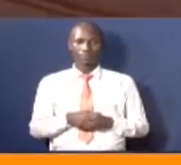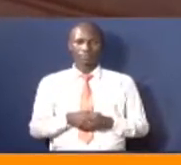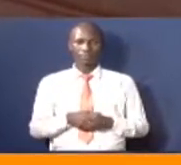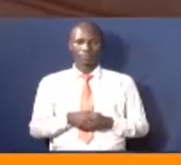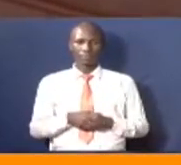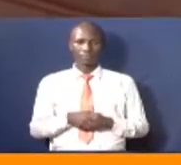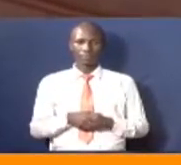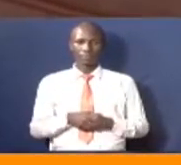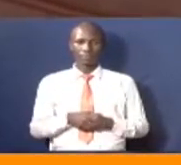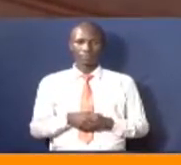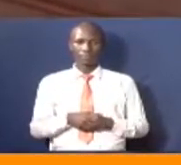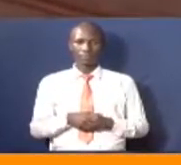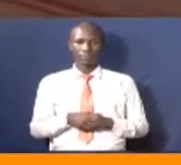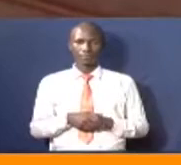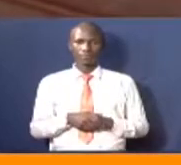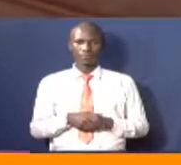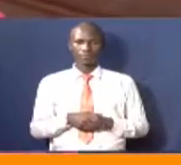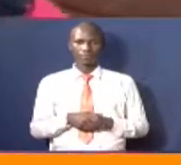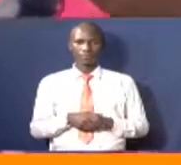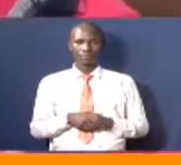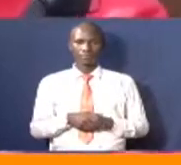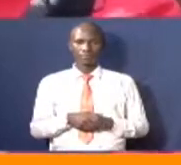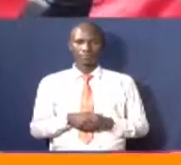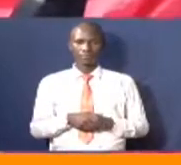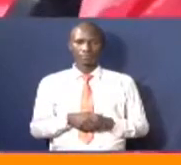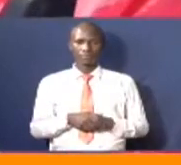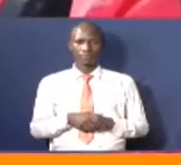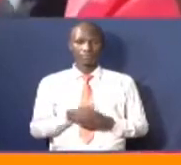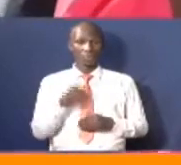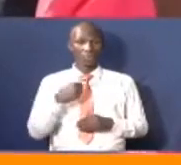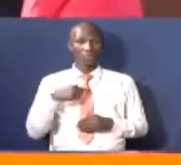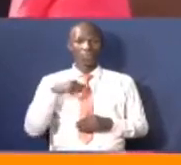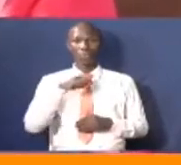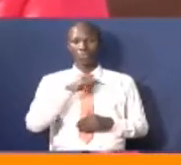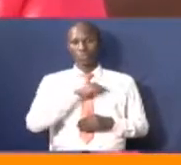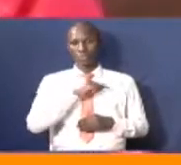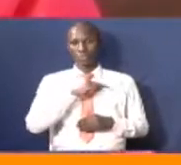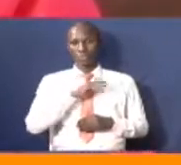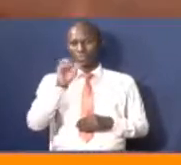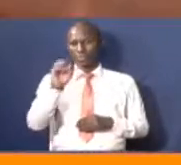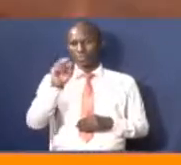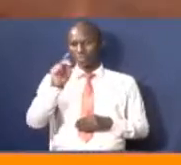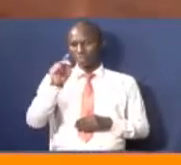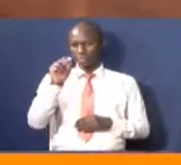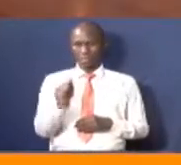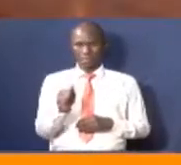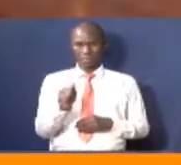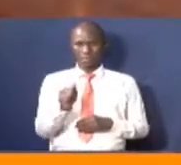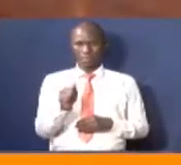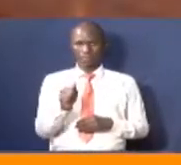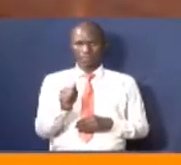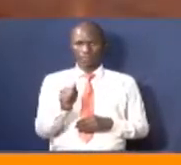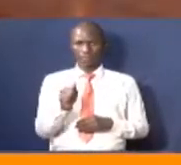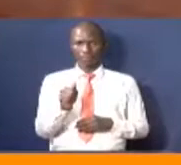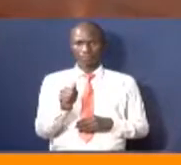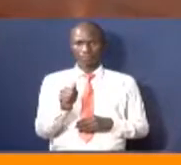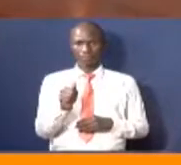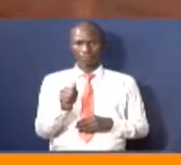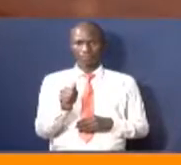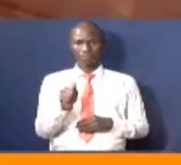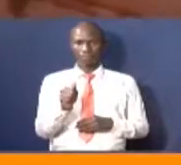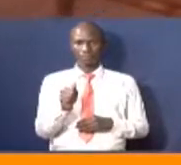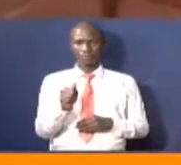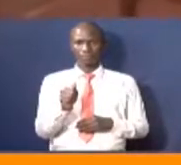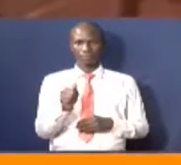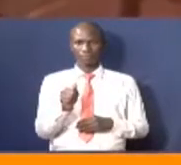Musyoka akikuwa ndani na pia sisi kwa oka. Iko mengi ambayo